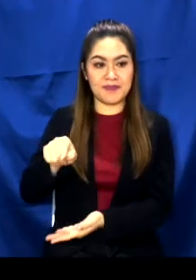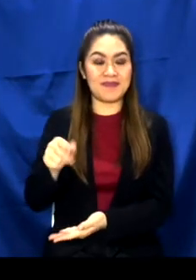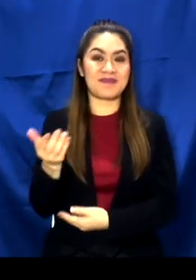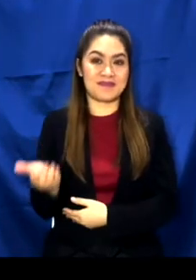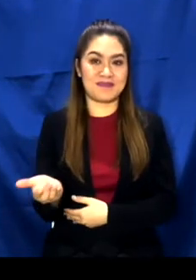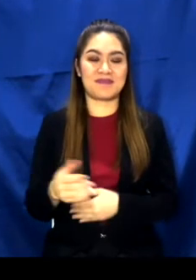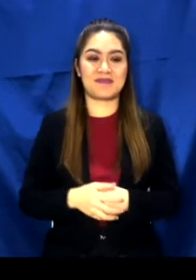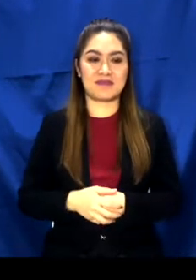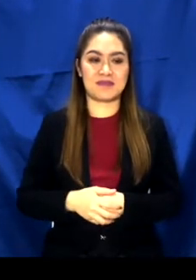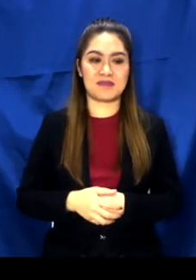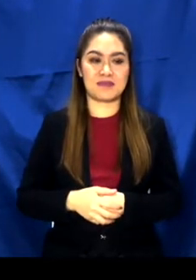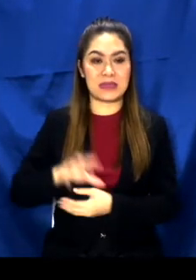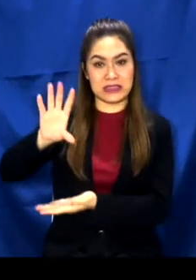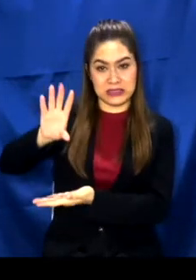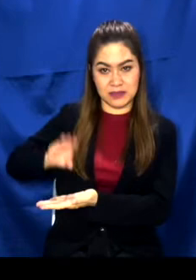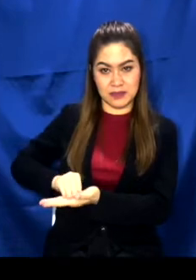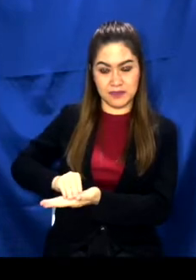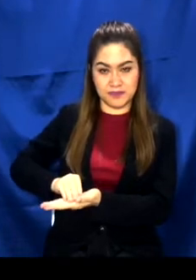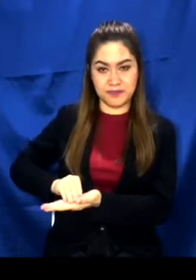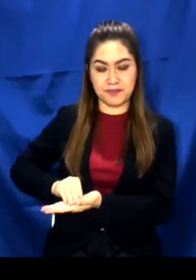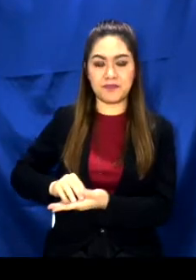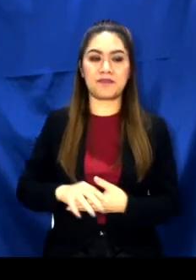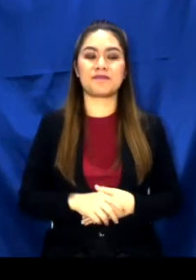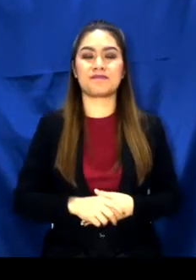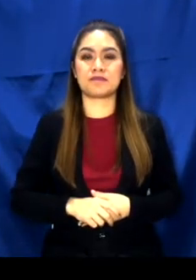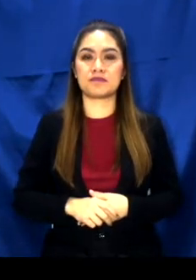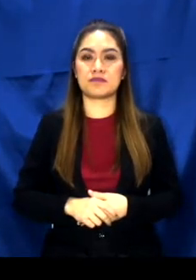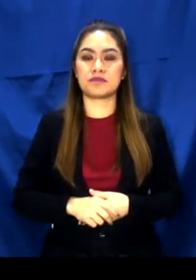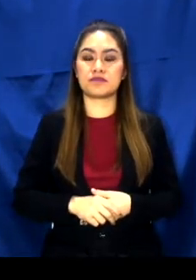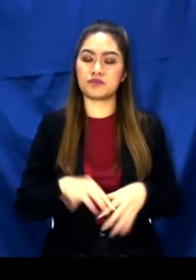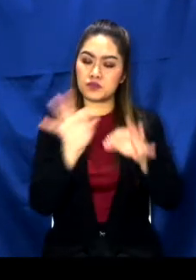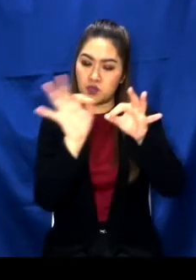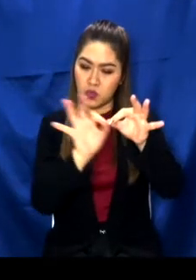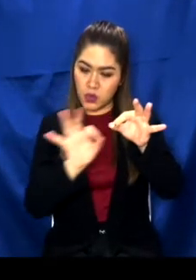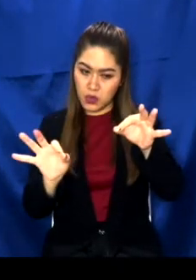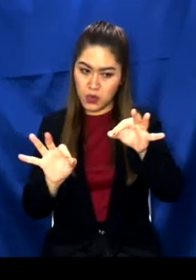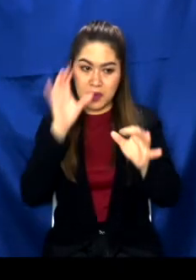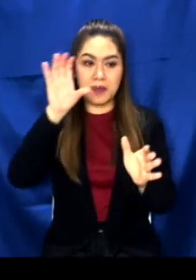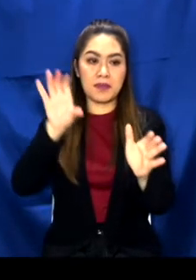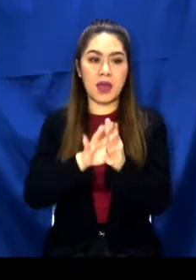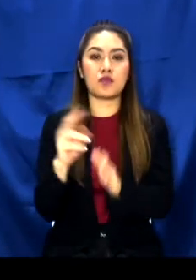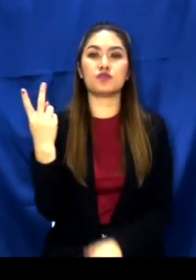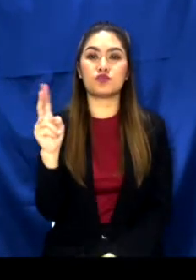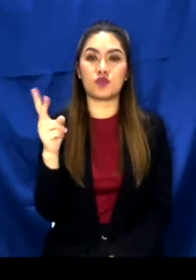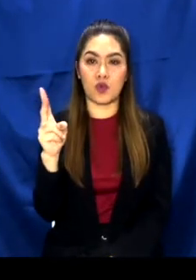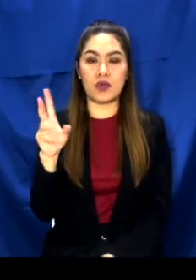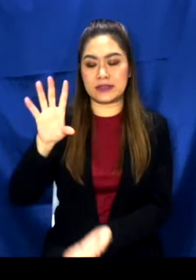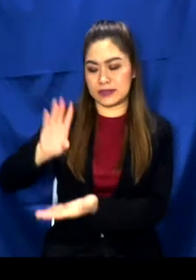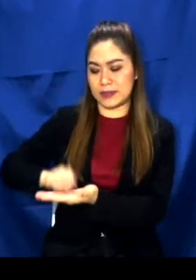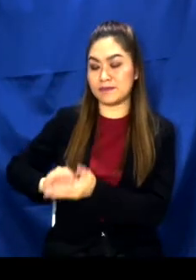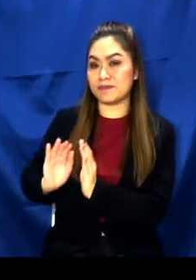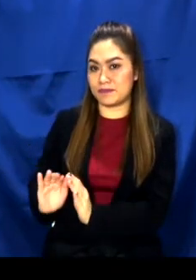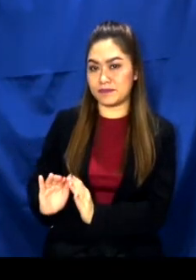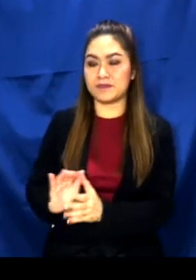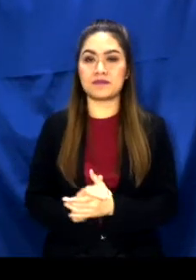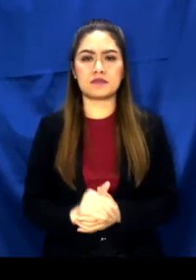ดในพรีฟิกไว้แล้วก็คือว่าเป็นฟอนต์ทั้งฟอนต์แล้วก็ทั้งรูปภาพเนี่ยครูดาวน์โหลดไปแล้วนะคะอย่างอัน